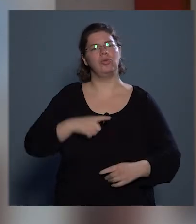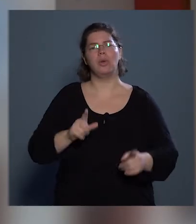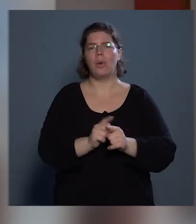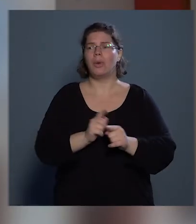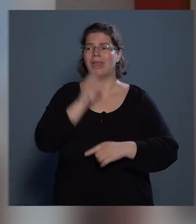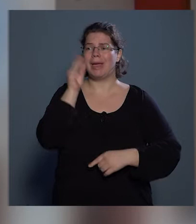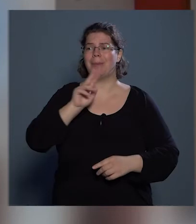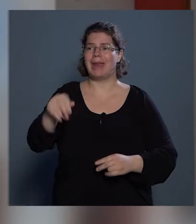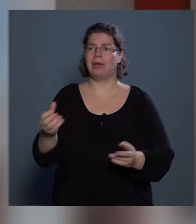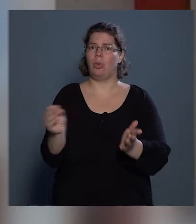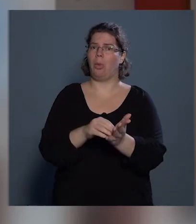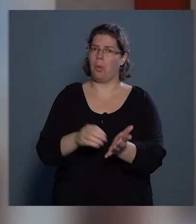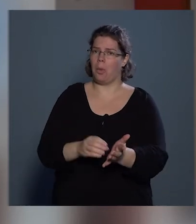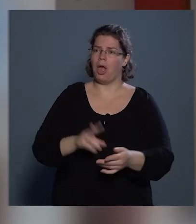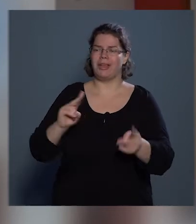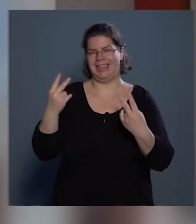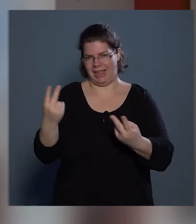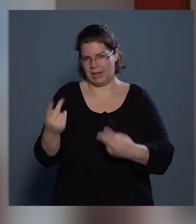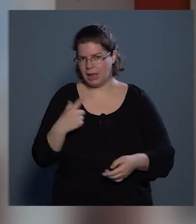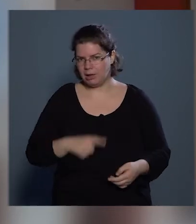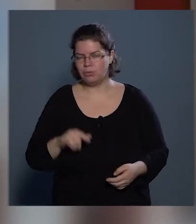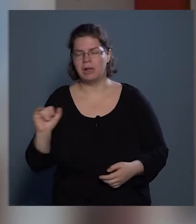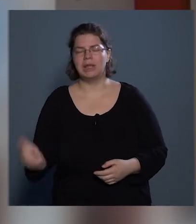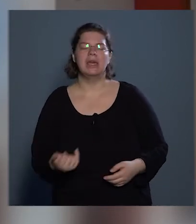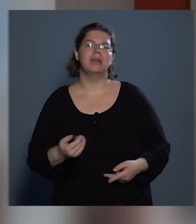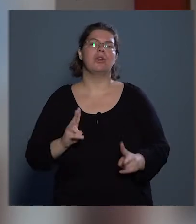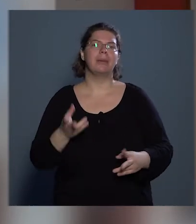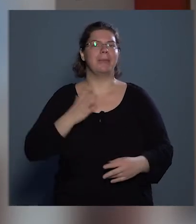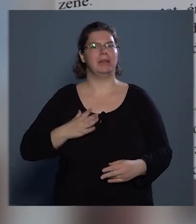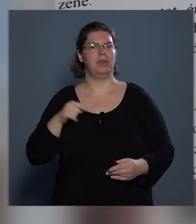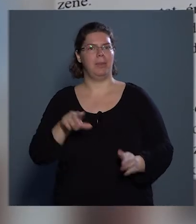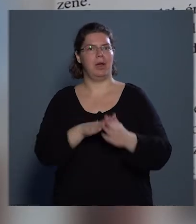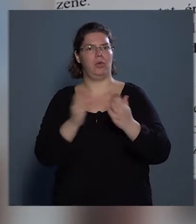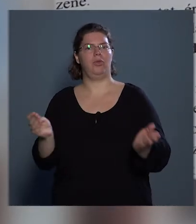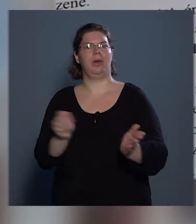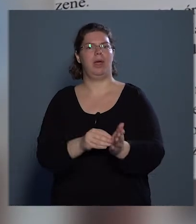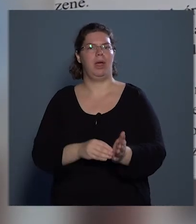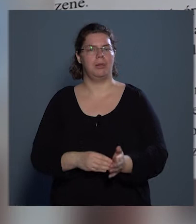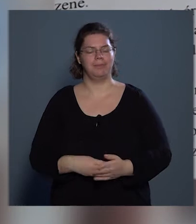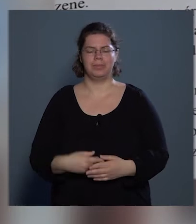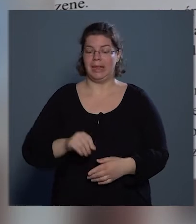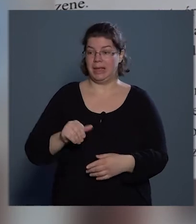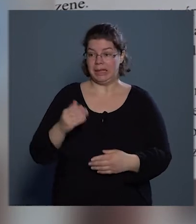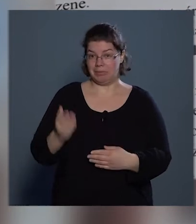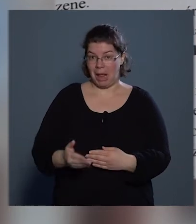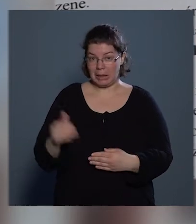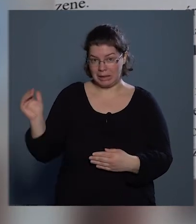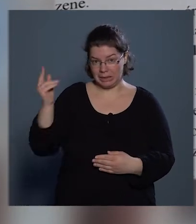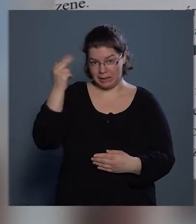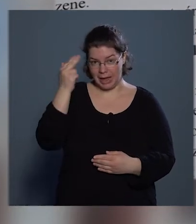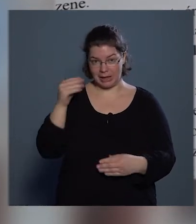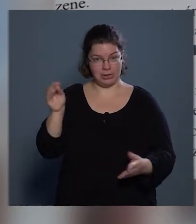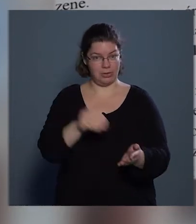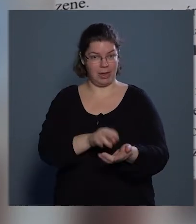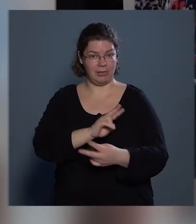voltak számunkra, illetve akik méltók arra, hogy ebbe a könyvbe kerüljenek. Egyfelől ugye diákként is benne van a könyvben,